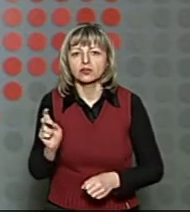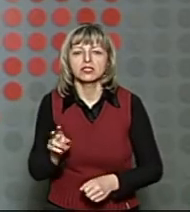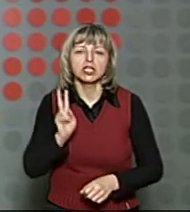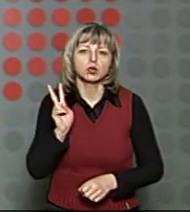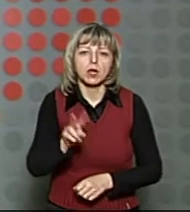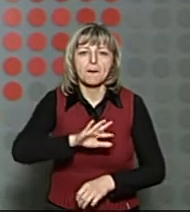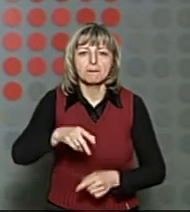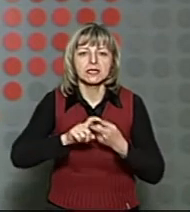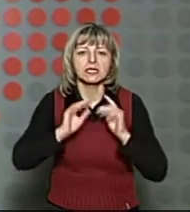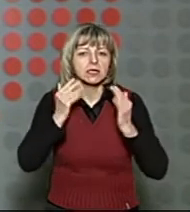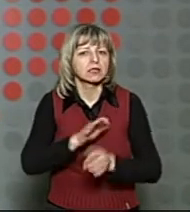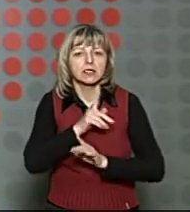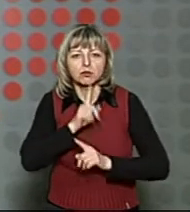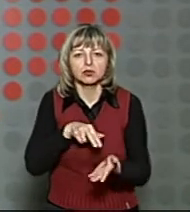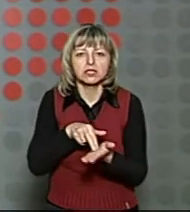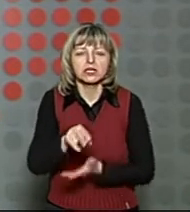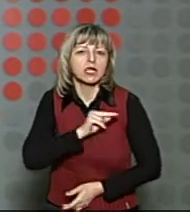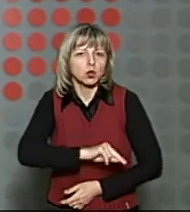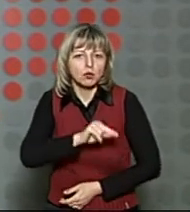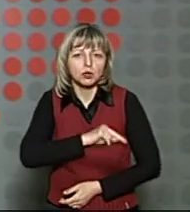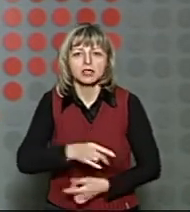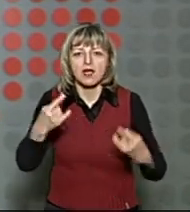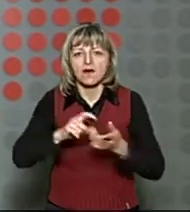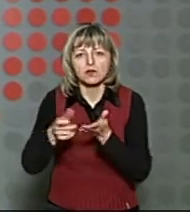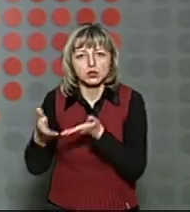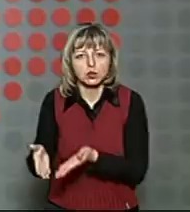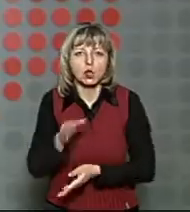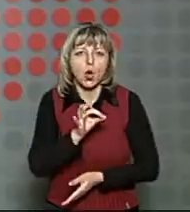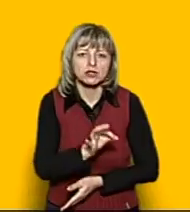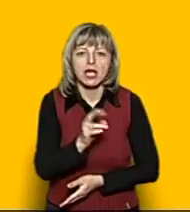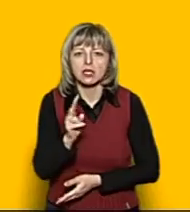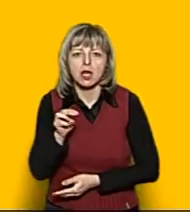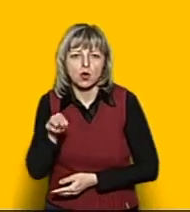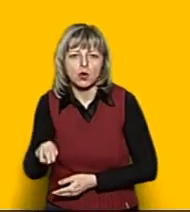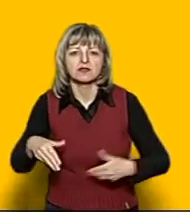карантину не планують виходити на роботу. У студії Оксана Кот. Вітаю вас.